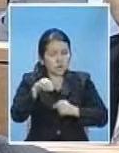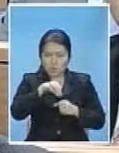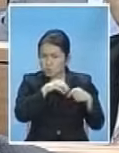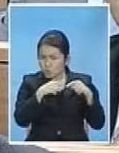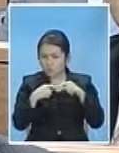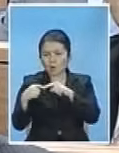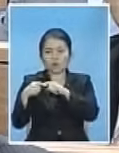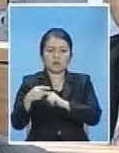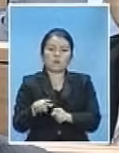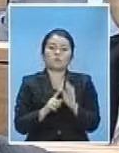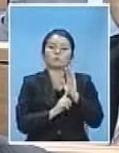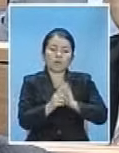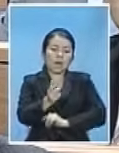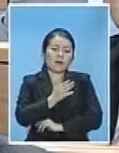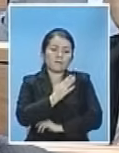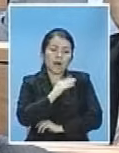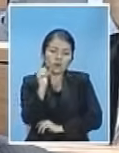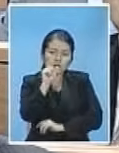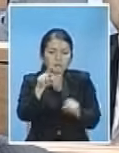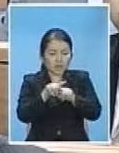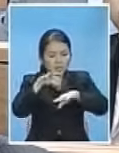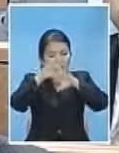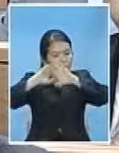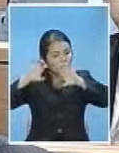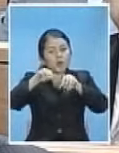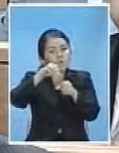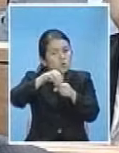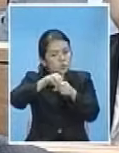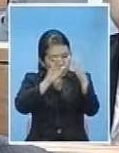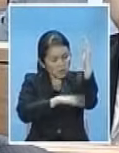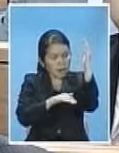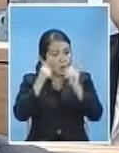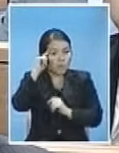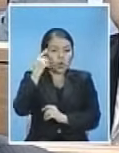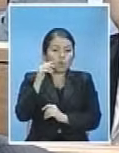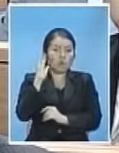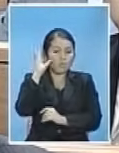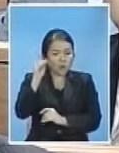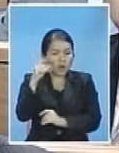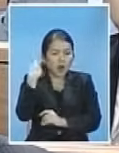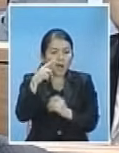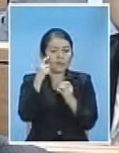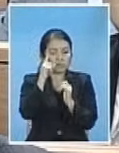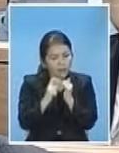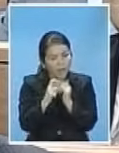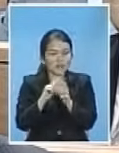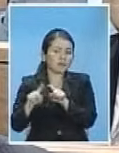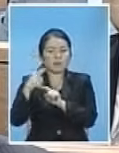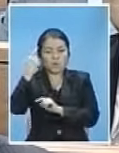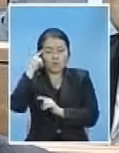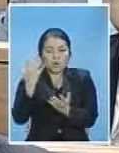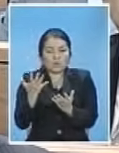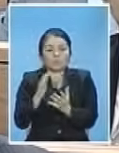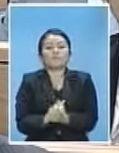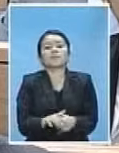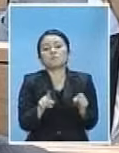ระคุณเจ้าพระสงฆ์องค์เจ้าไปถึงข้าราชการทุกระดับซึ่งก็ไม่รู้ครับว่าพรุ่งนี้อะไรสูญเสียอีกสูญเสียทุกอาชีพนับตั้